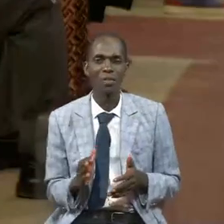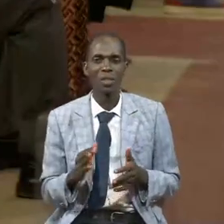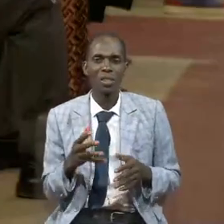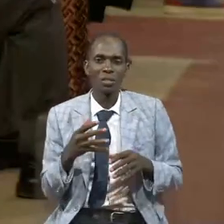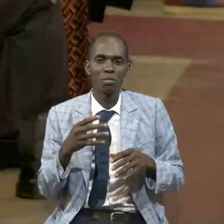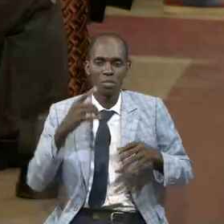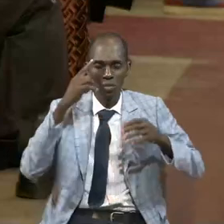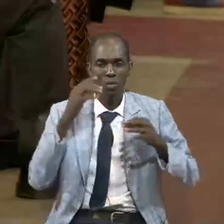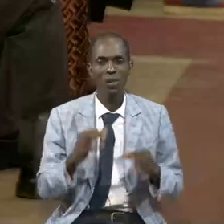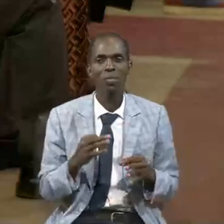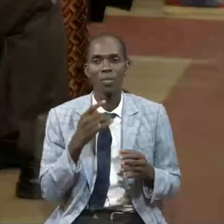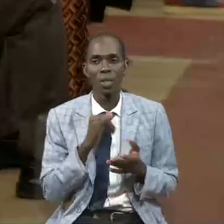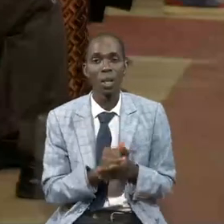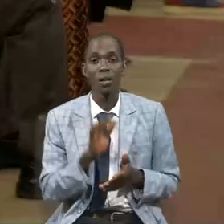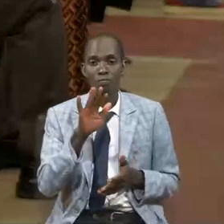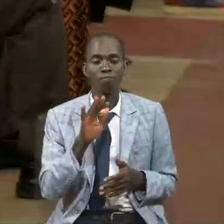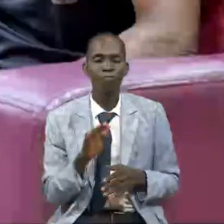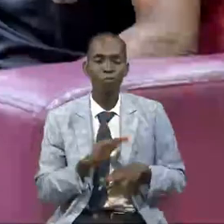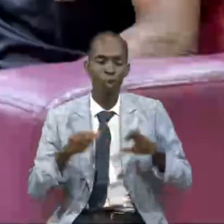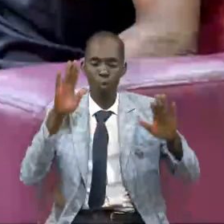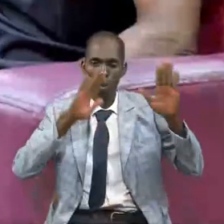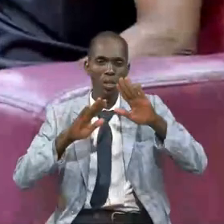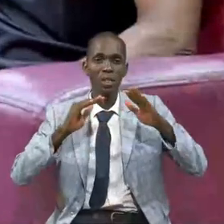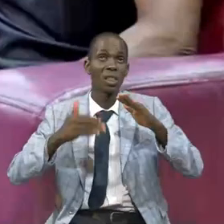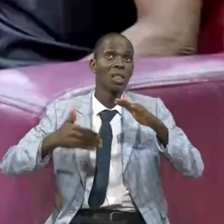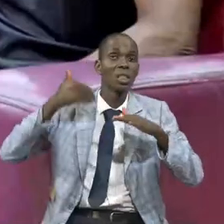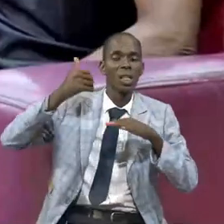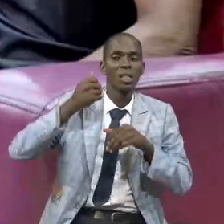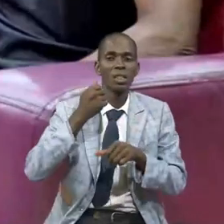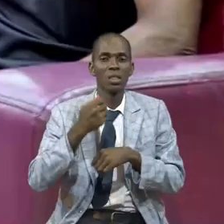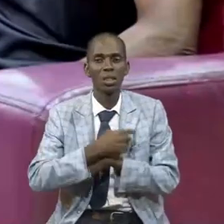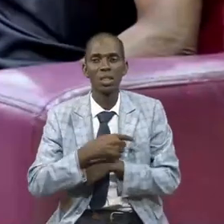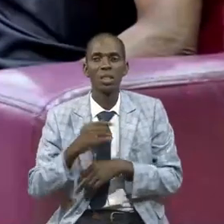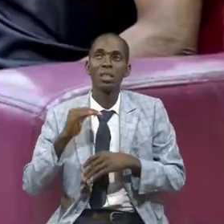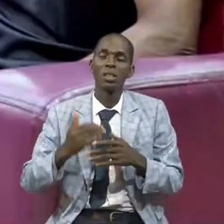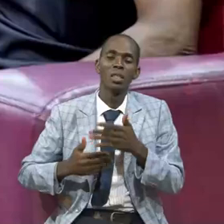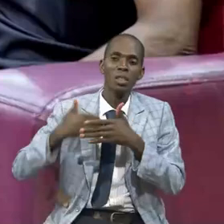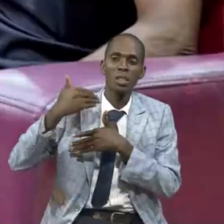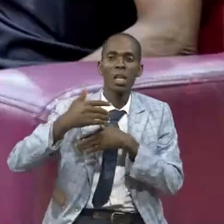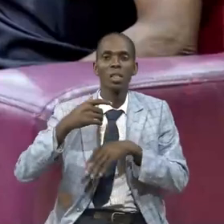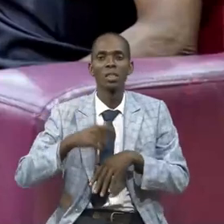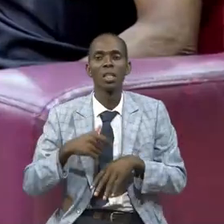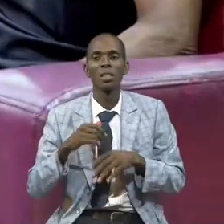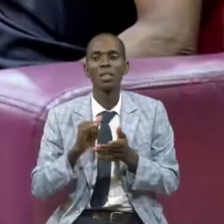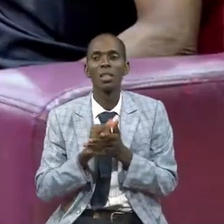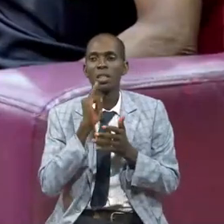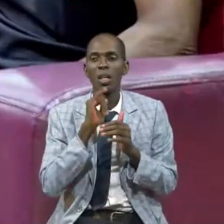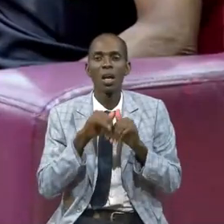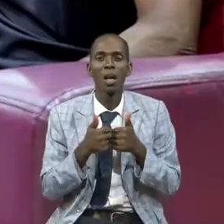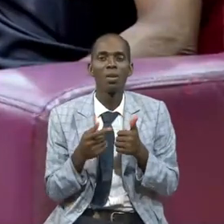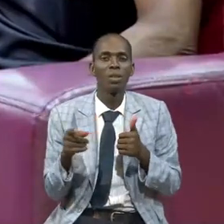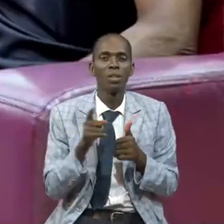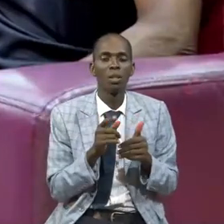ils remettent à demain. Je reviendrai la prochaine à l'étude biblique. Je reviendrai à l'autre réunion. C'est ainsi